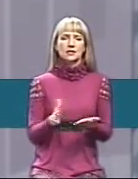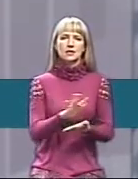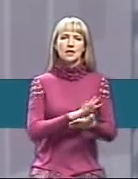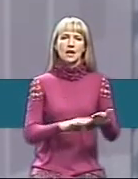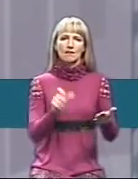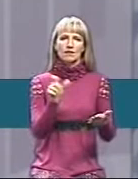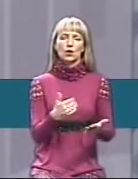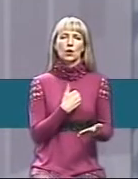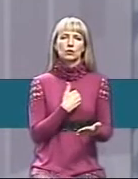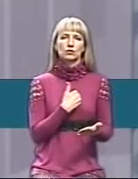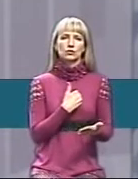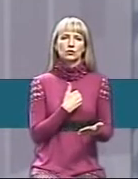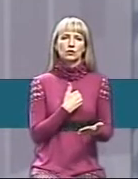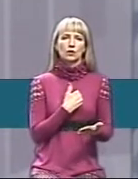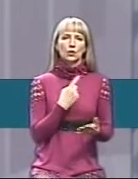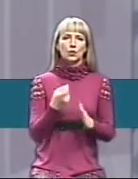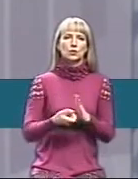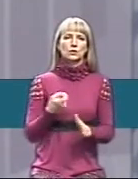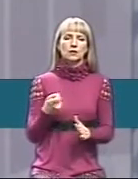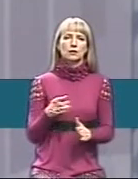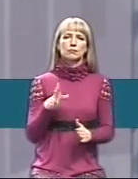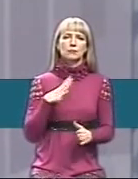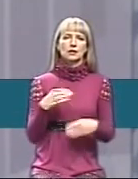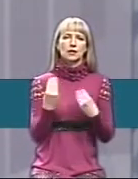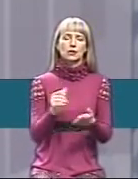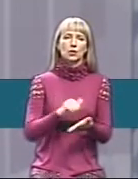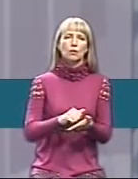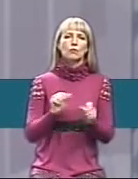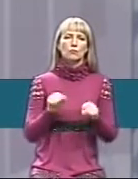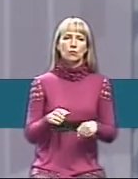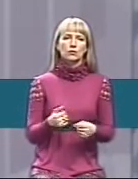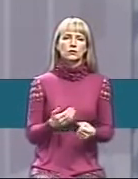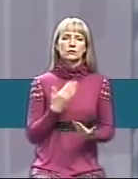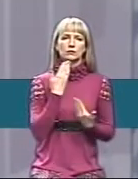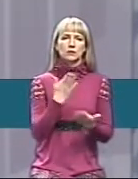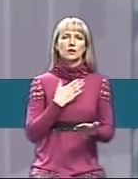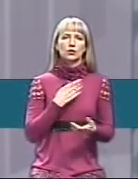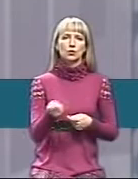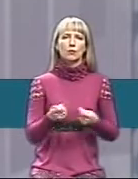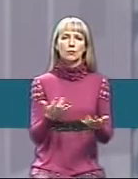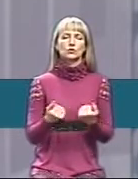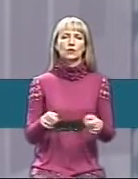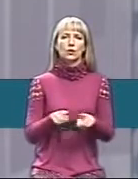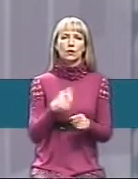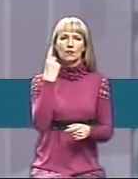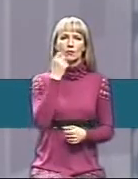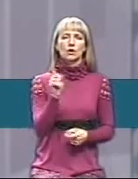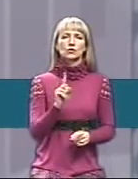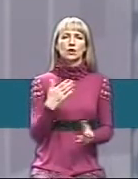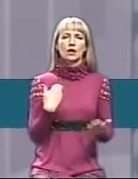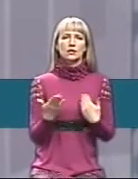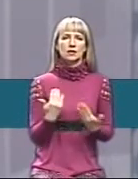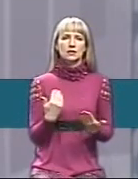заявитель хочет узнать о том, были ли выданы документы, он может обратиться в наше управление, получить такую информацию. А что